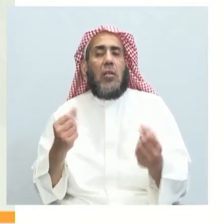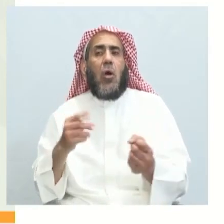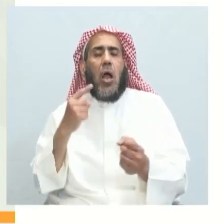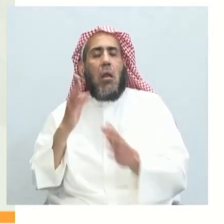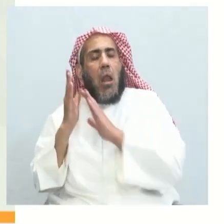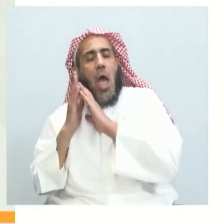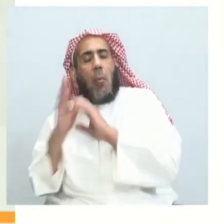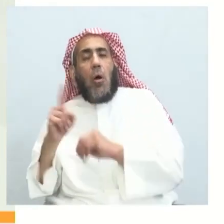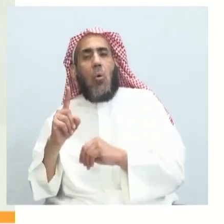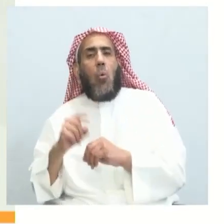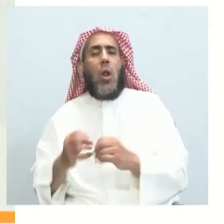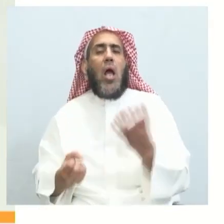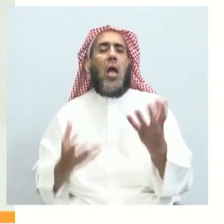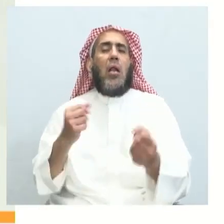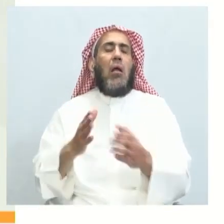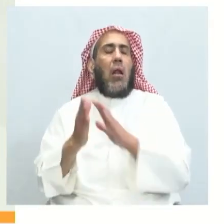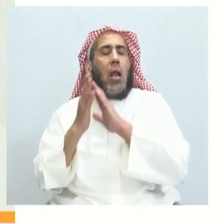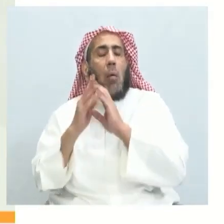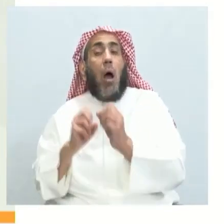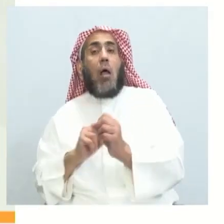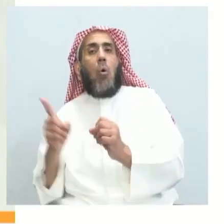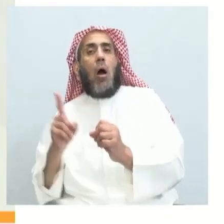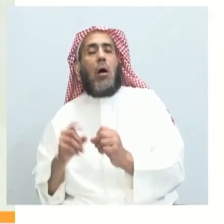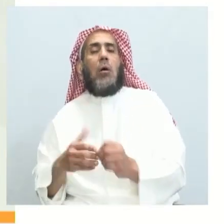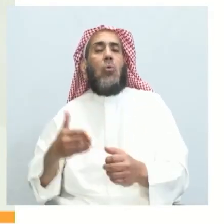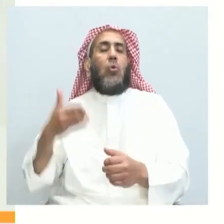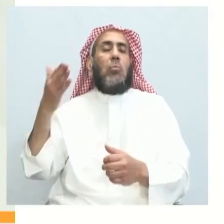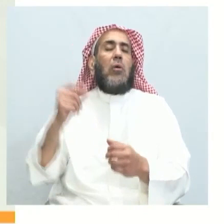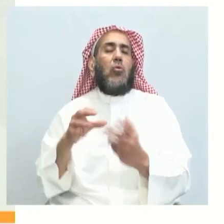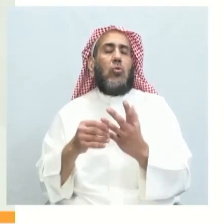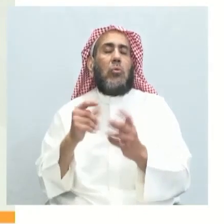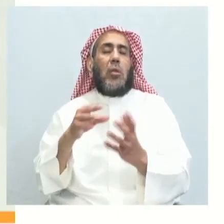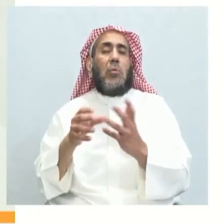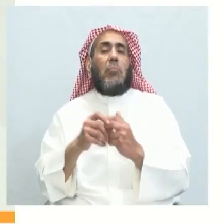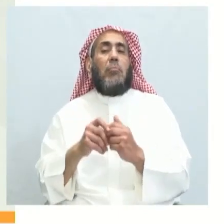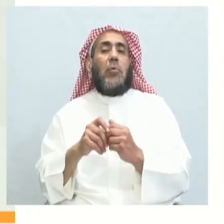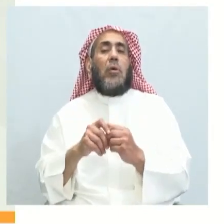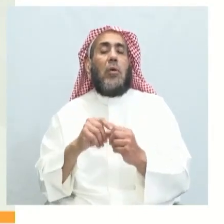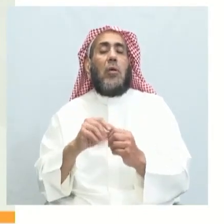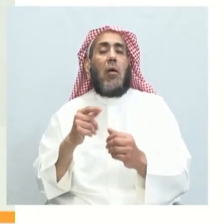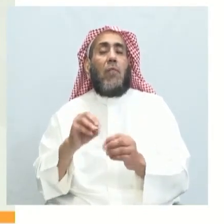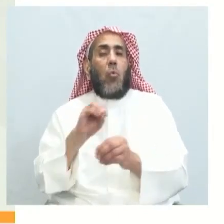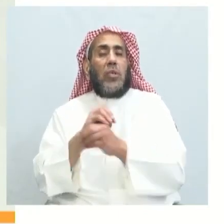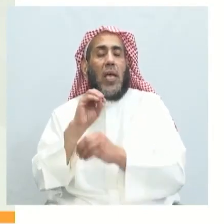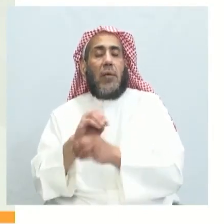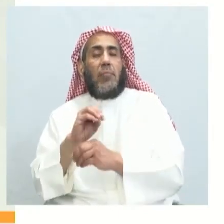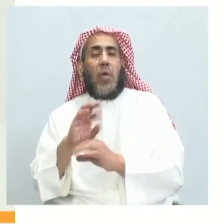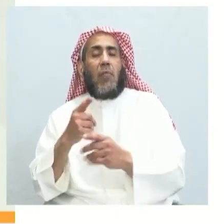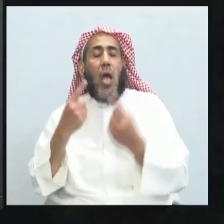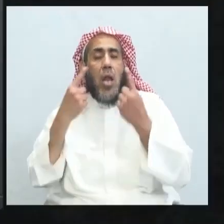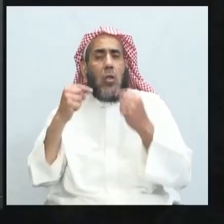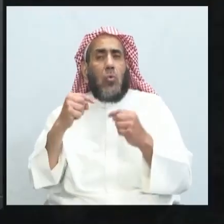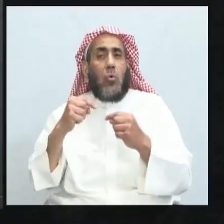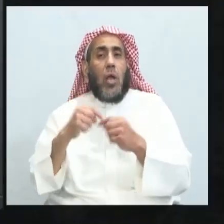طالبها ولا كالنار نام هاربها هذ خطه او جزم خطبه علي رضي الله عنه نعم في وصايا وكيف ان الدنيا